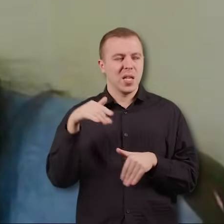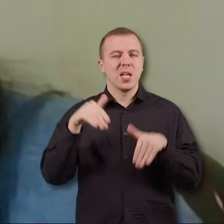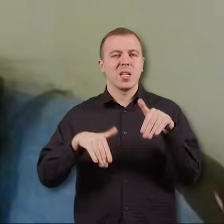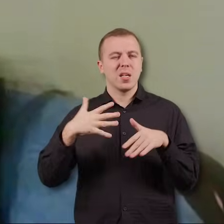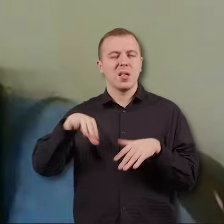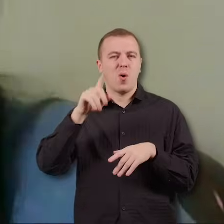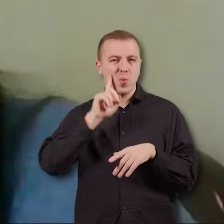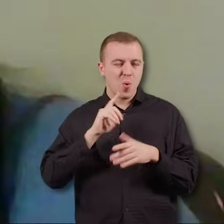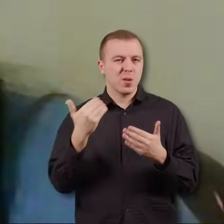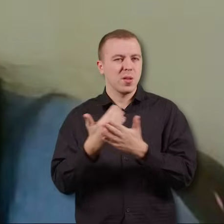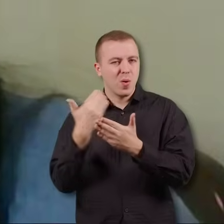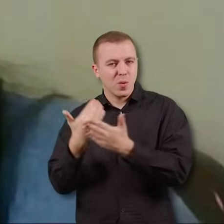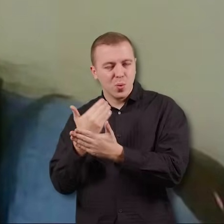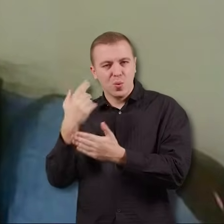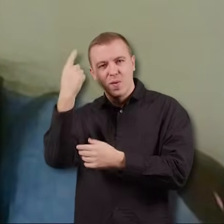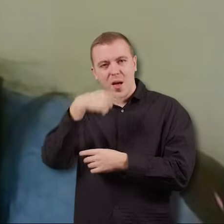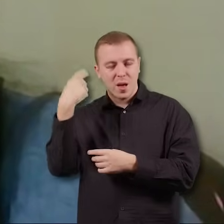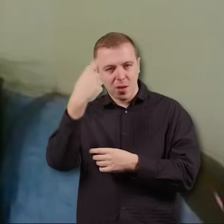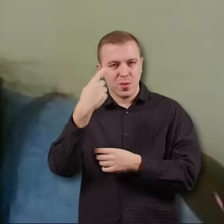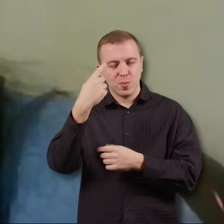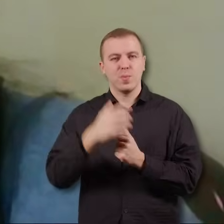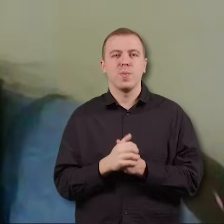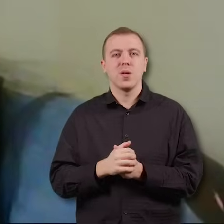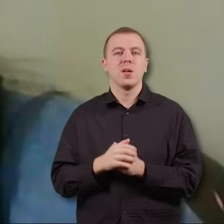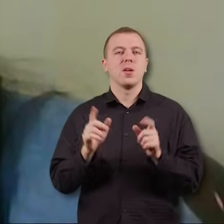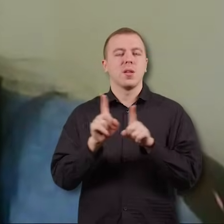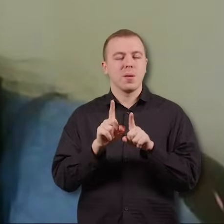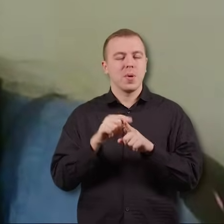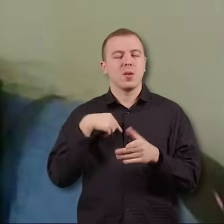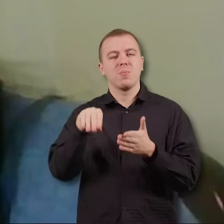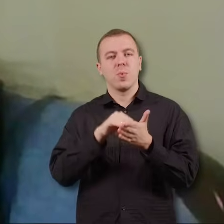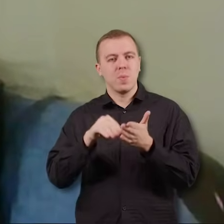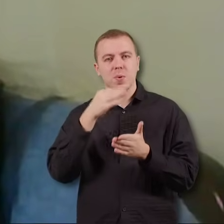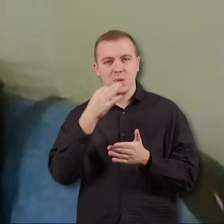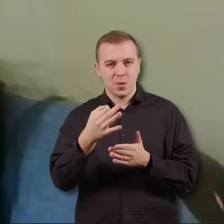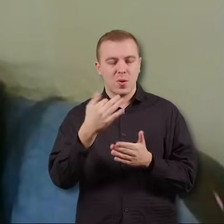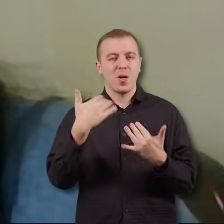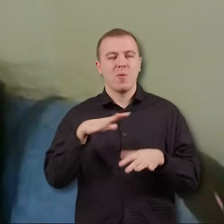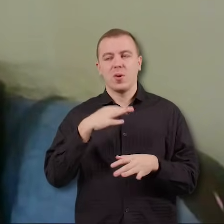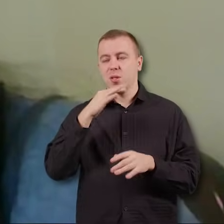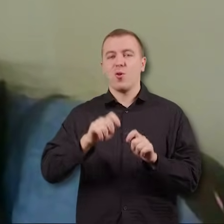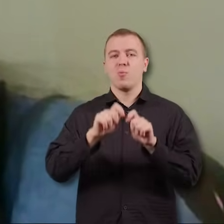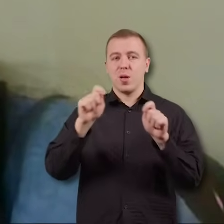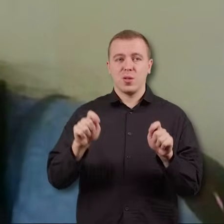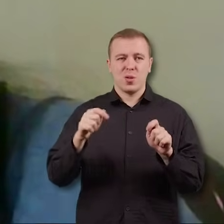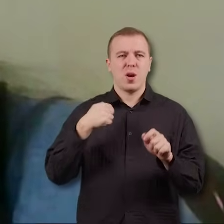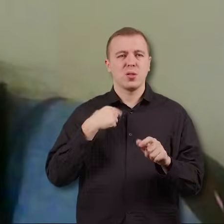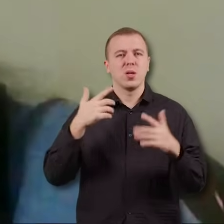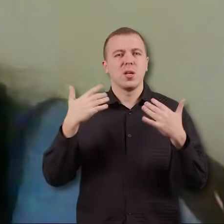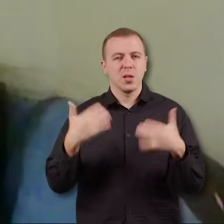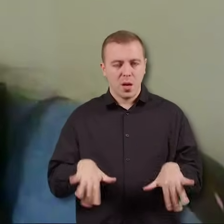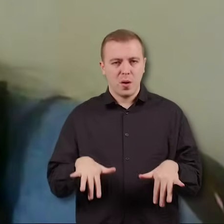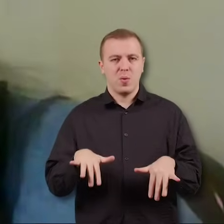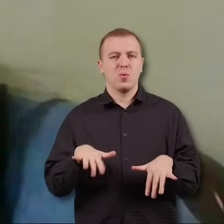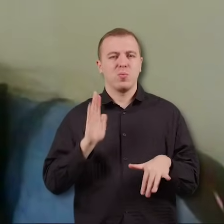rinkėjai jau nori ir naujų veidų Seime. Ir aš dar kartą pasikartosiu tą, ką ir minėjau pradžioje. Aš jau